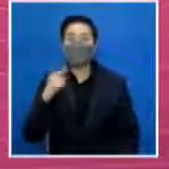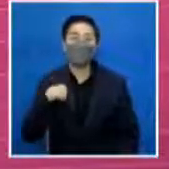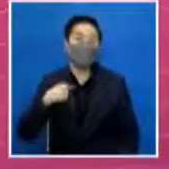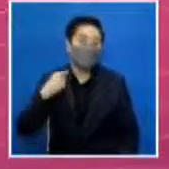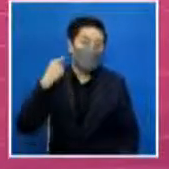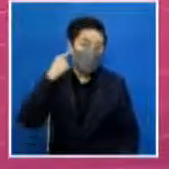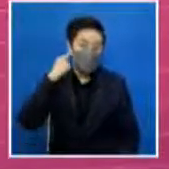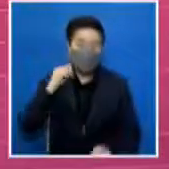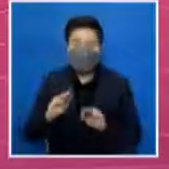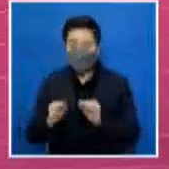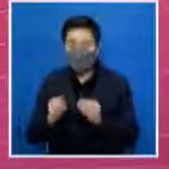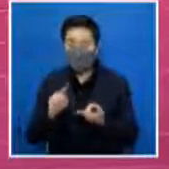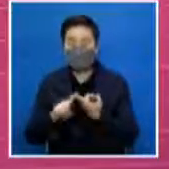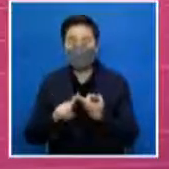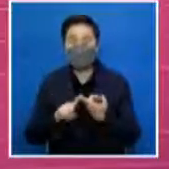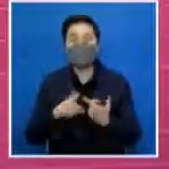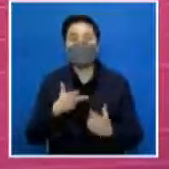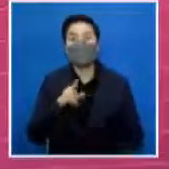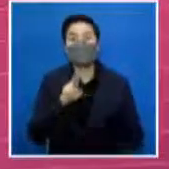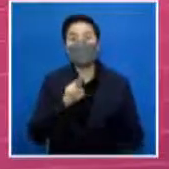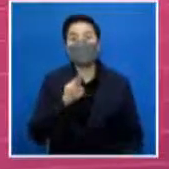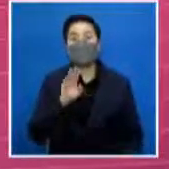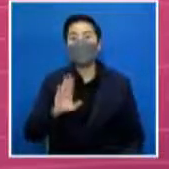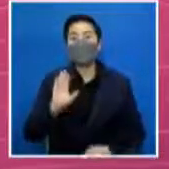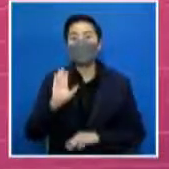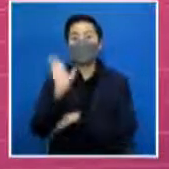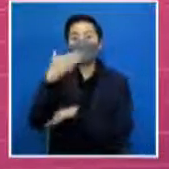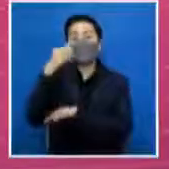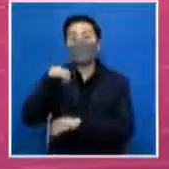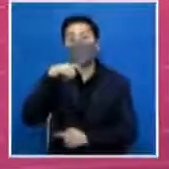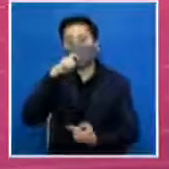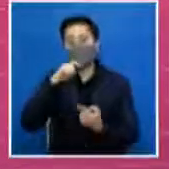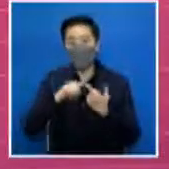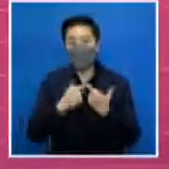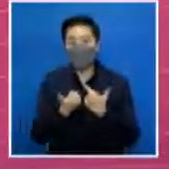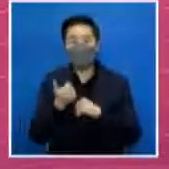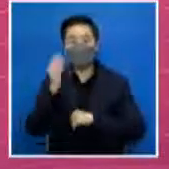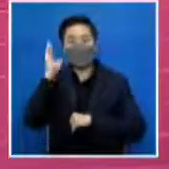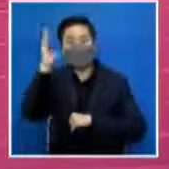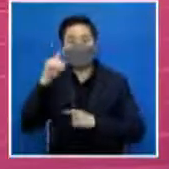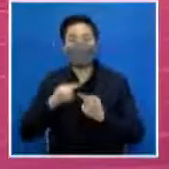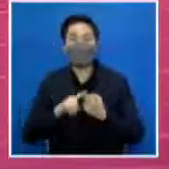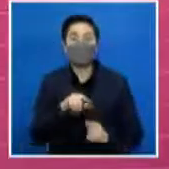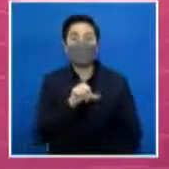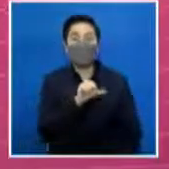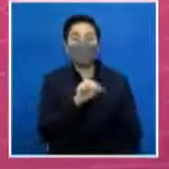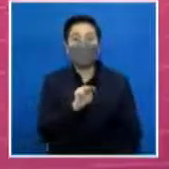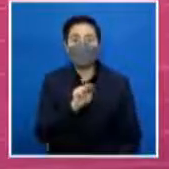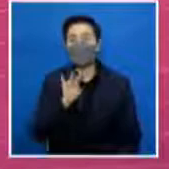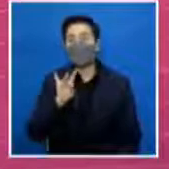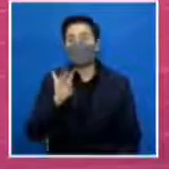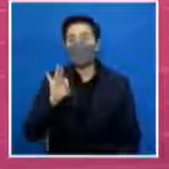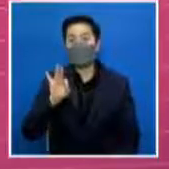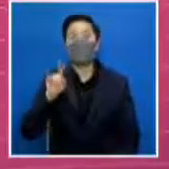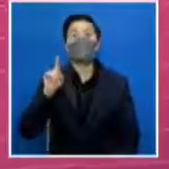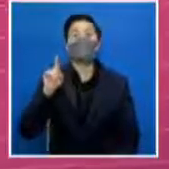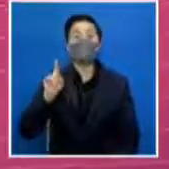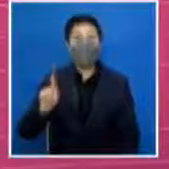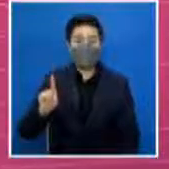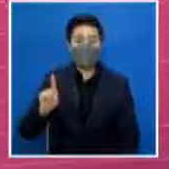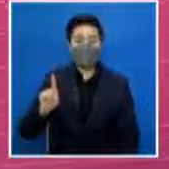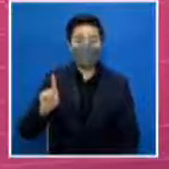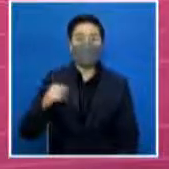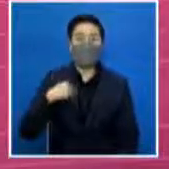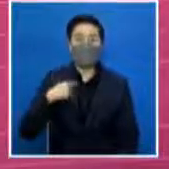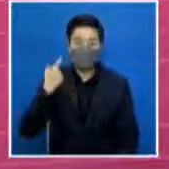เสียงได้ทางสถานีวิทยุกระจายเสียงแห่งประเทศไทยกรมประชาสัมพันธ์คลื่นความถี่ AM 891กิโลเ